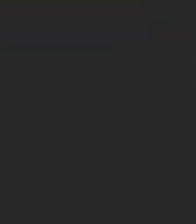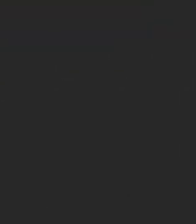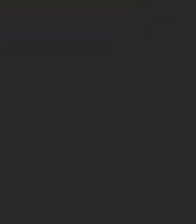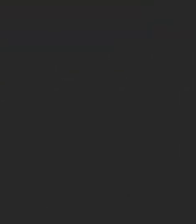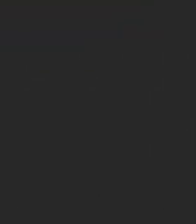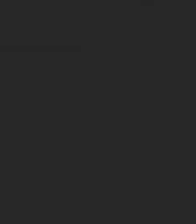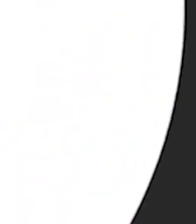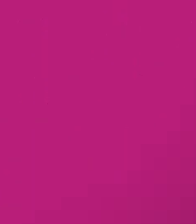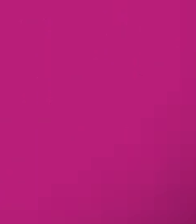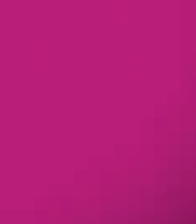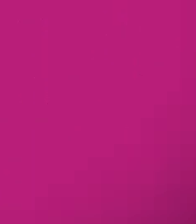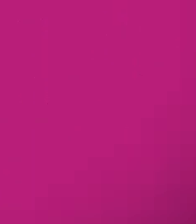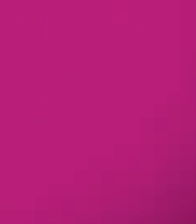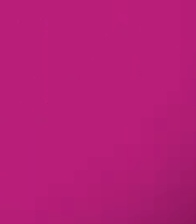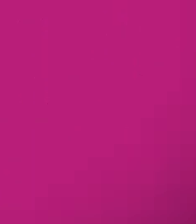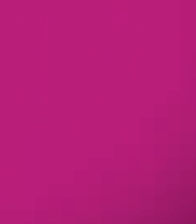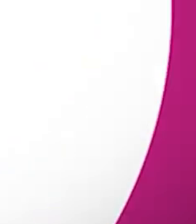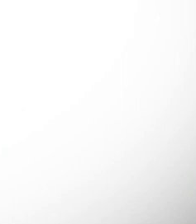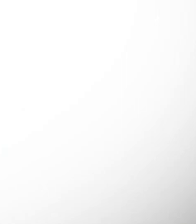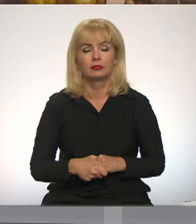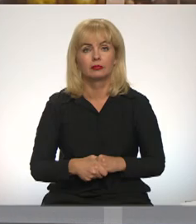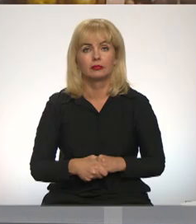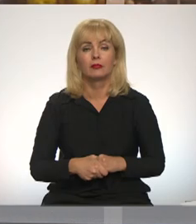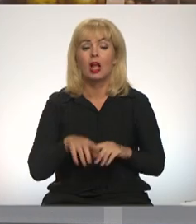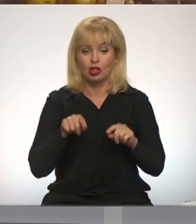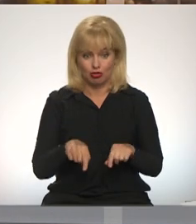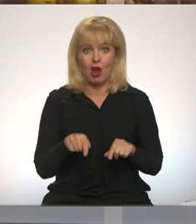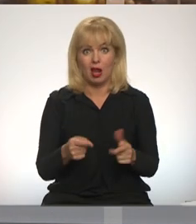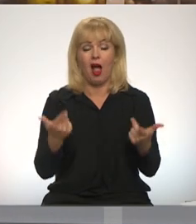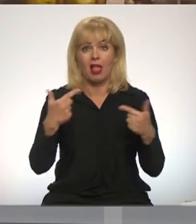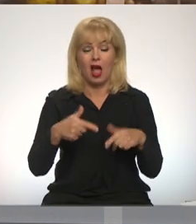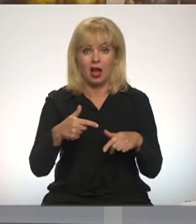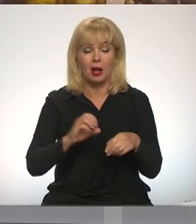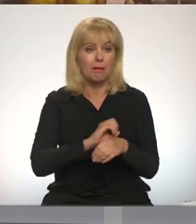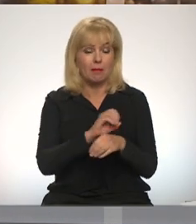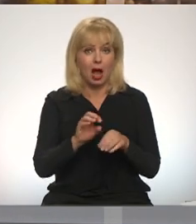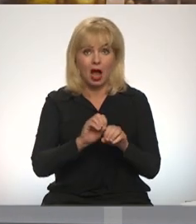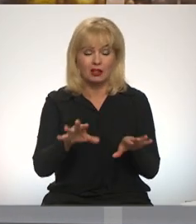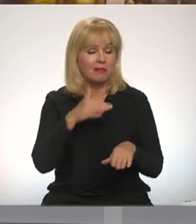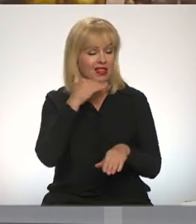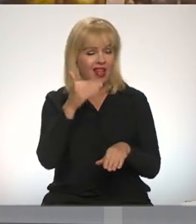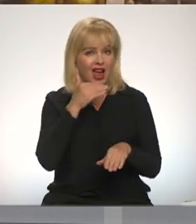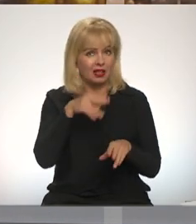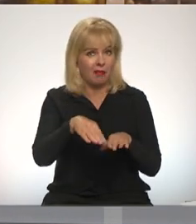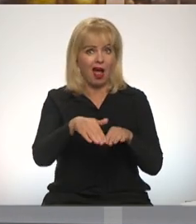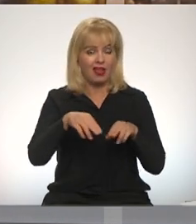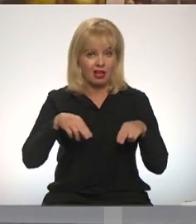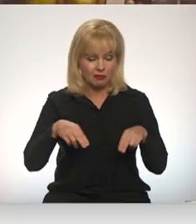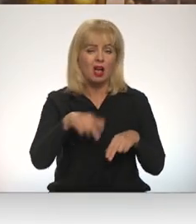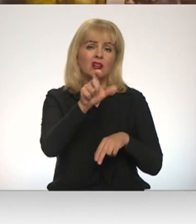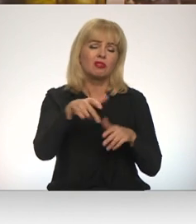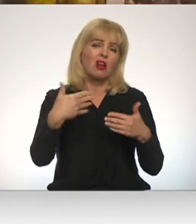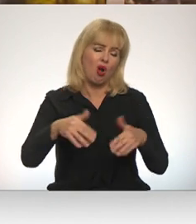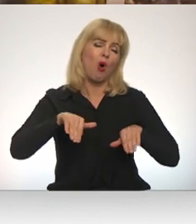Re, viss ēters ir te! Ja laikā, kad pandēmija atkāpjas negribīgi un cilvēki ir